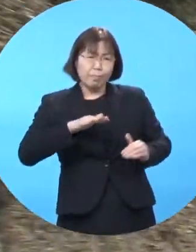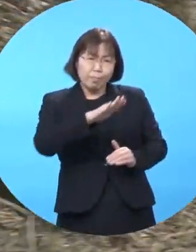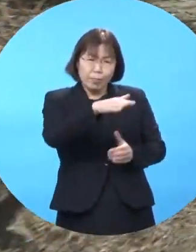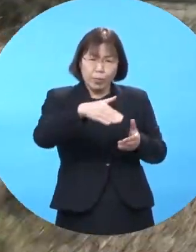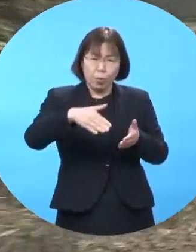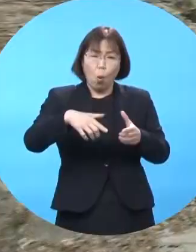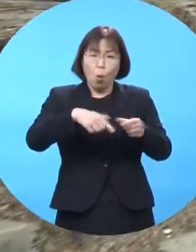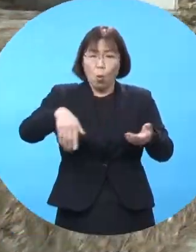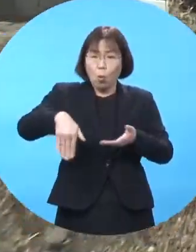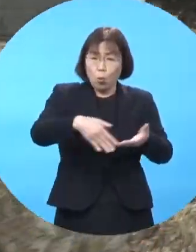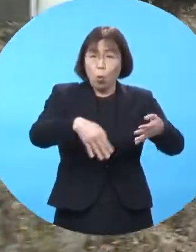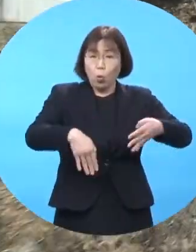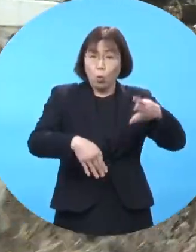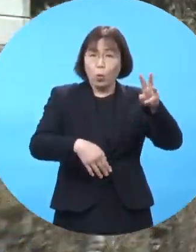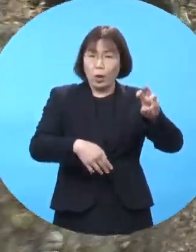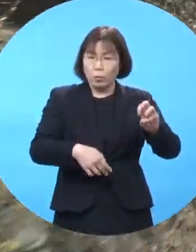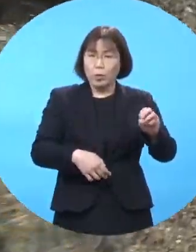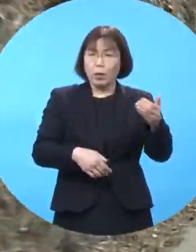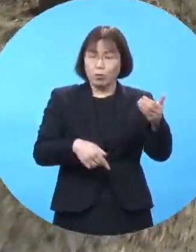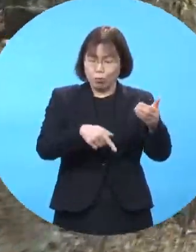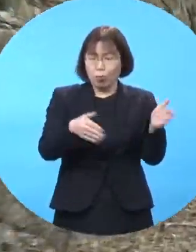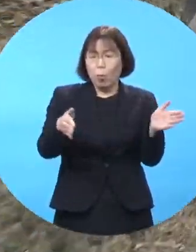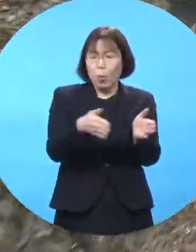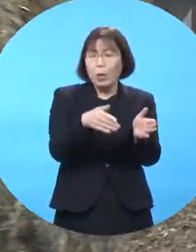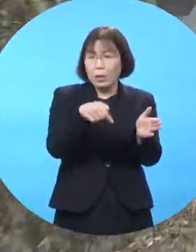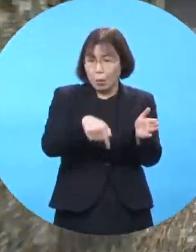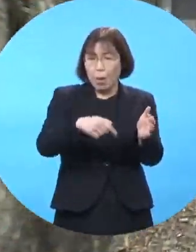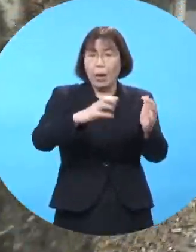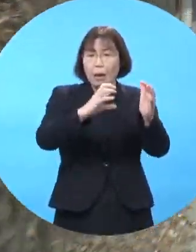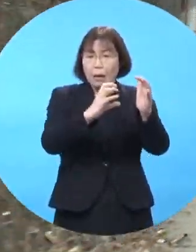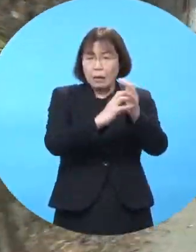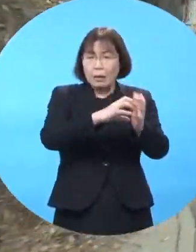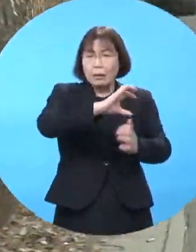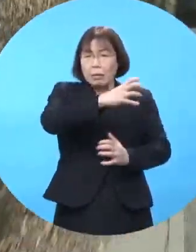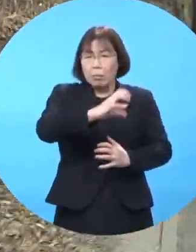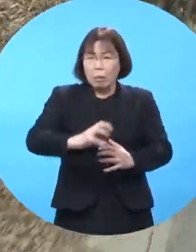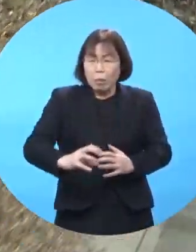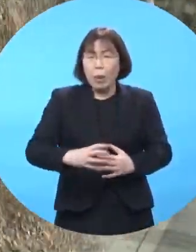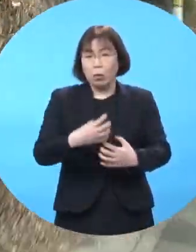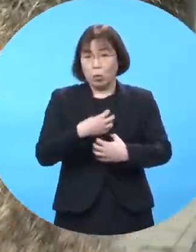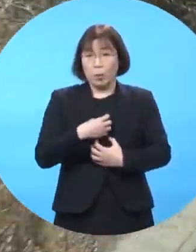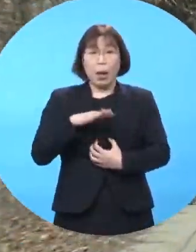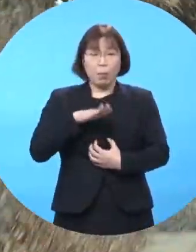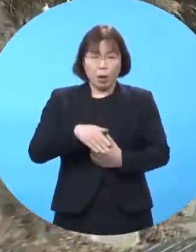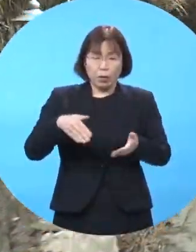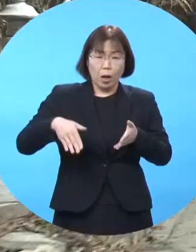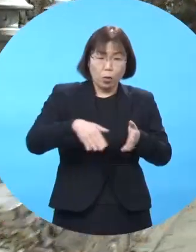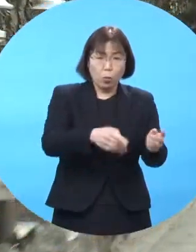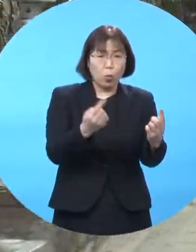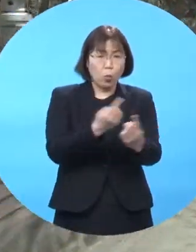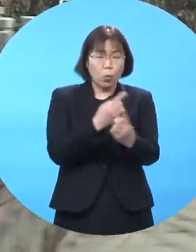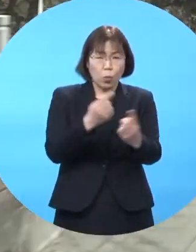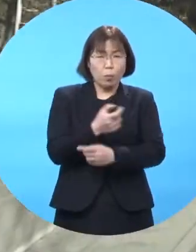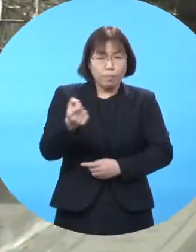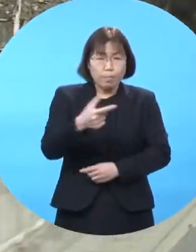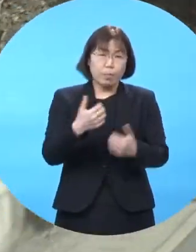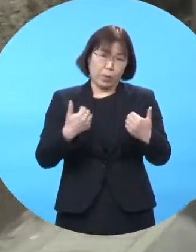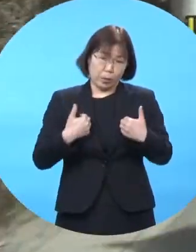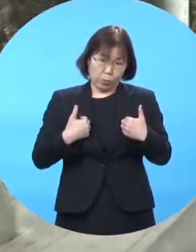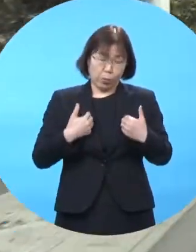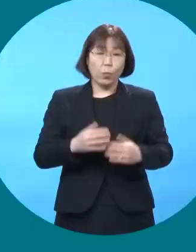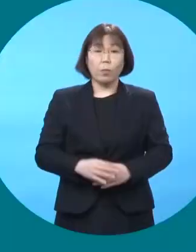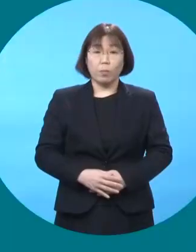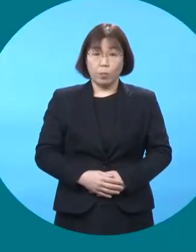439号は幅員が狭く、落石の危険性もあることから道路の改良が急がれていました。